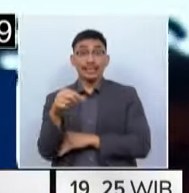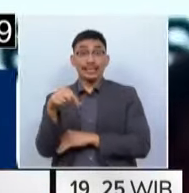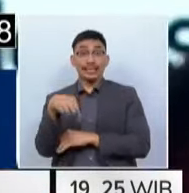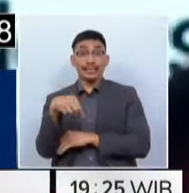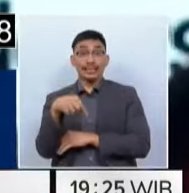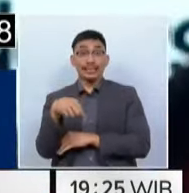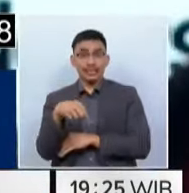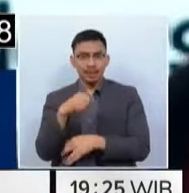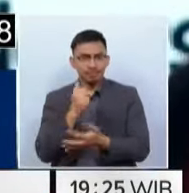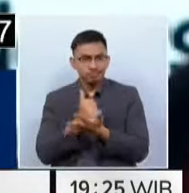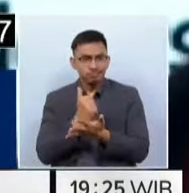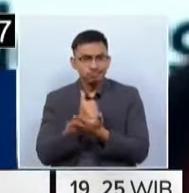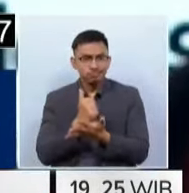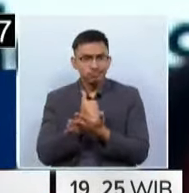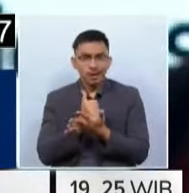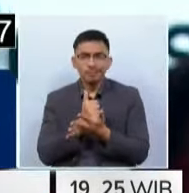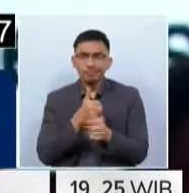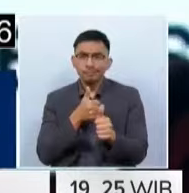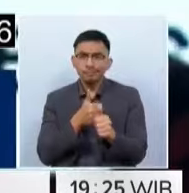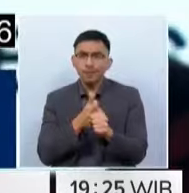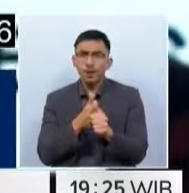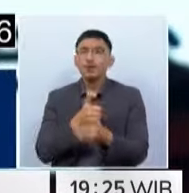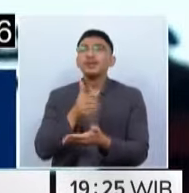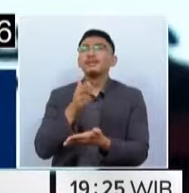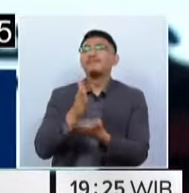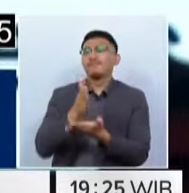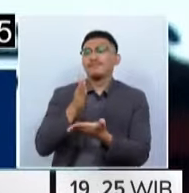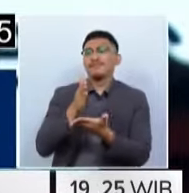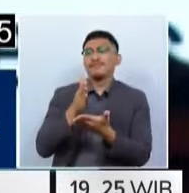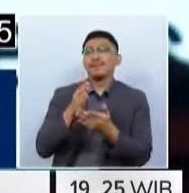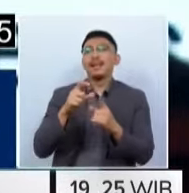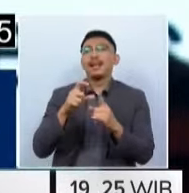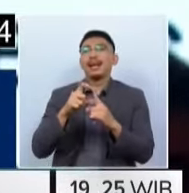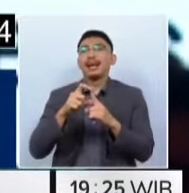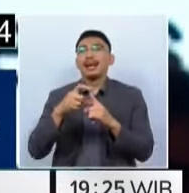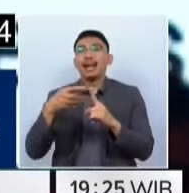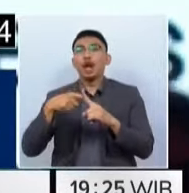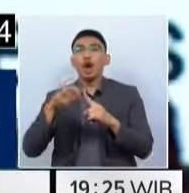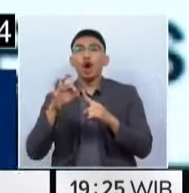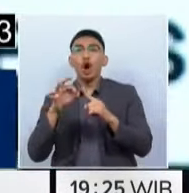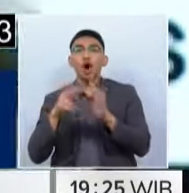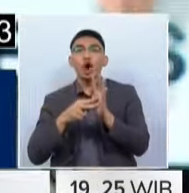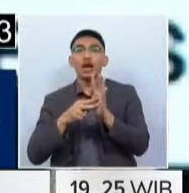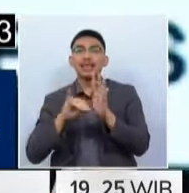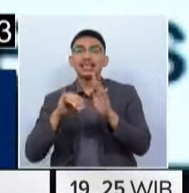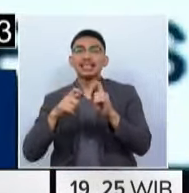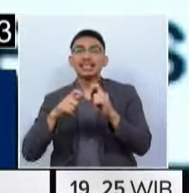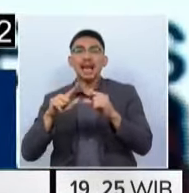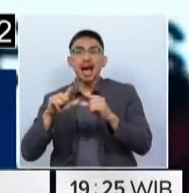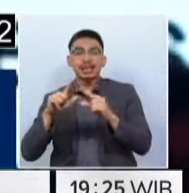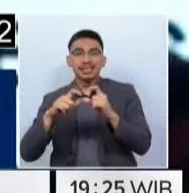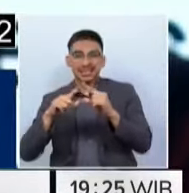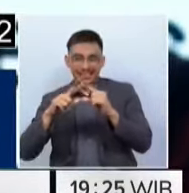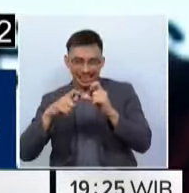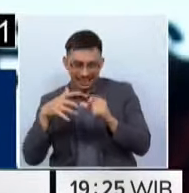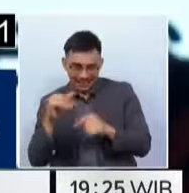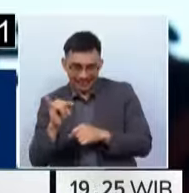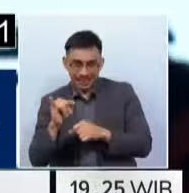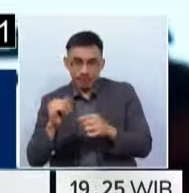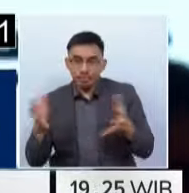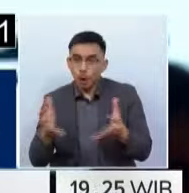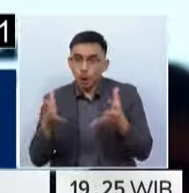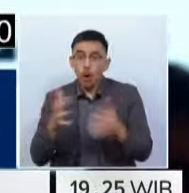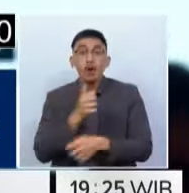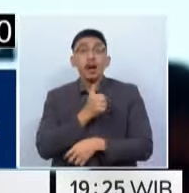kesepakatan yang pernah diambil dekolonisasi yang dilakukan mendorong meyakinkan kita semua untuk membebaskan seluruh bangsa